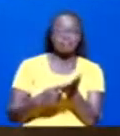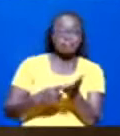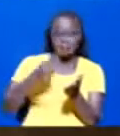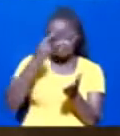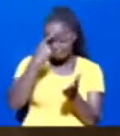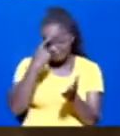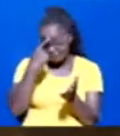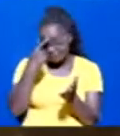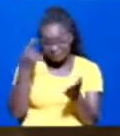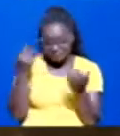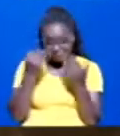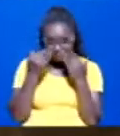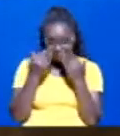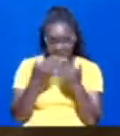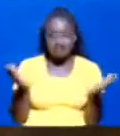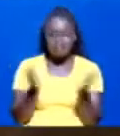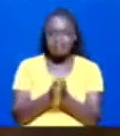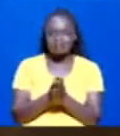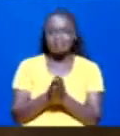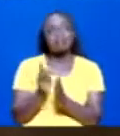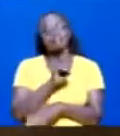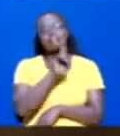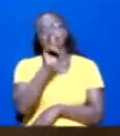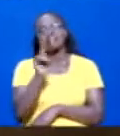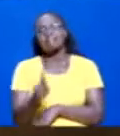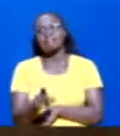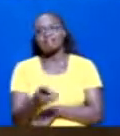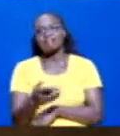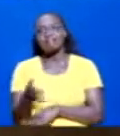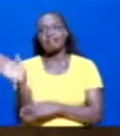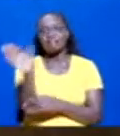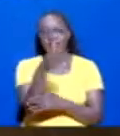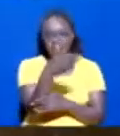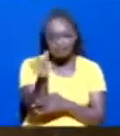yote. Mimi ningeuliza bendera hii